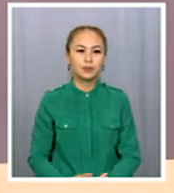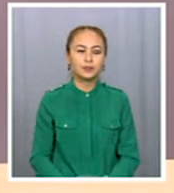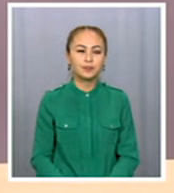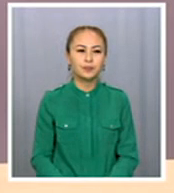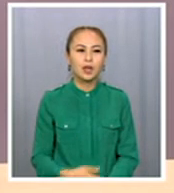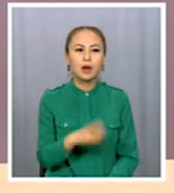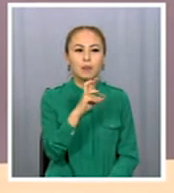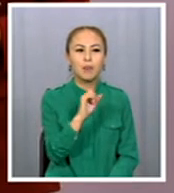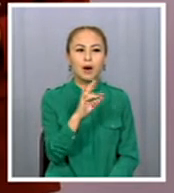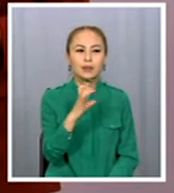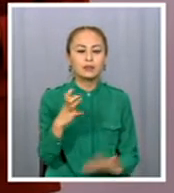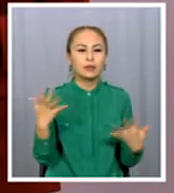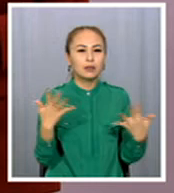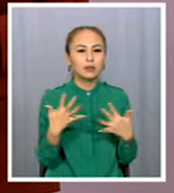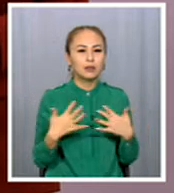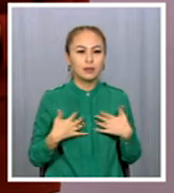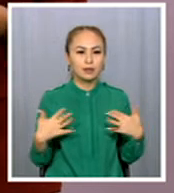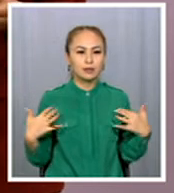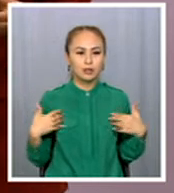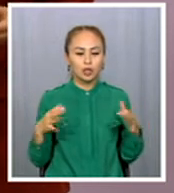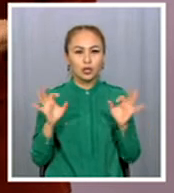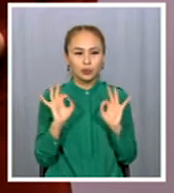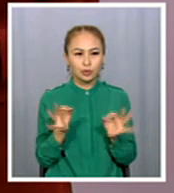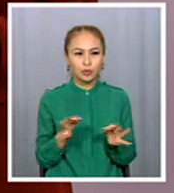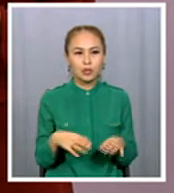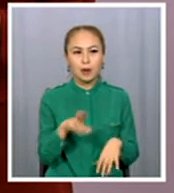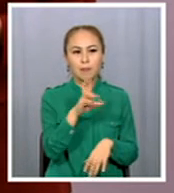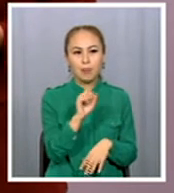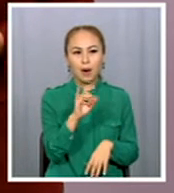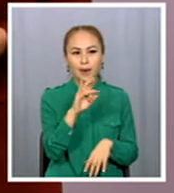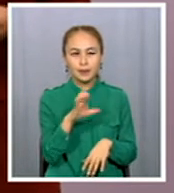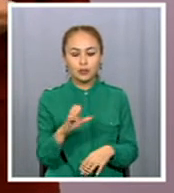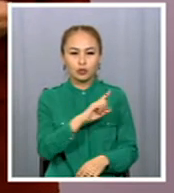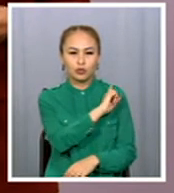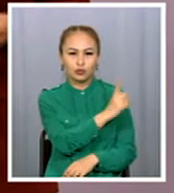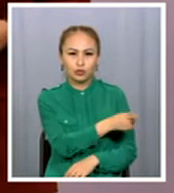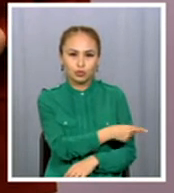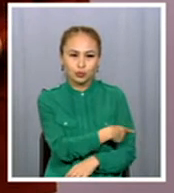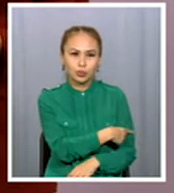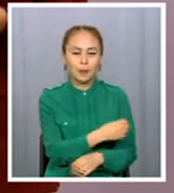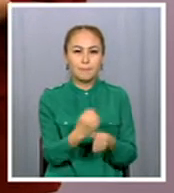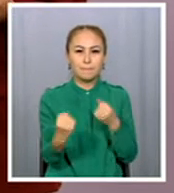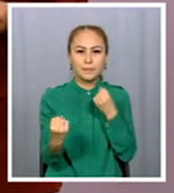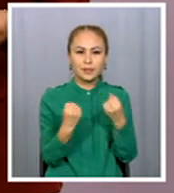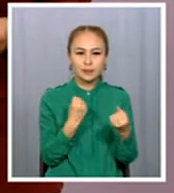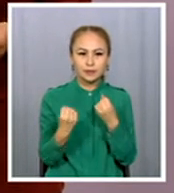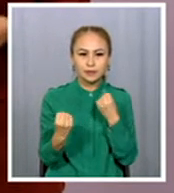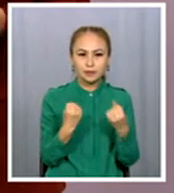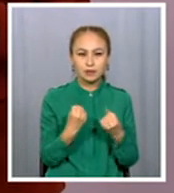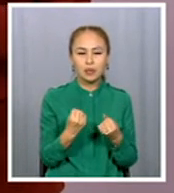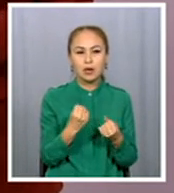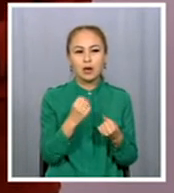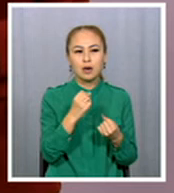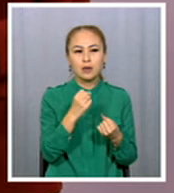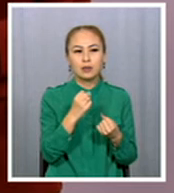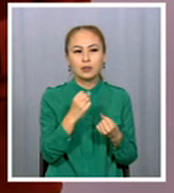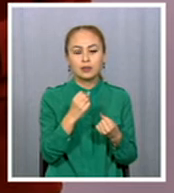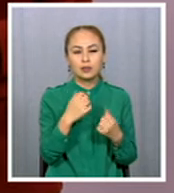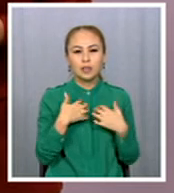қандай аң? Я, балалар, барыс күшті, мықты, азулы жануар